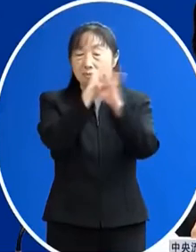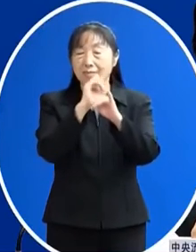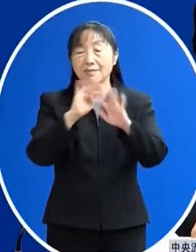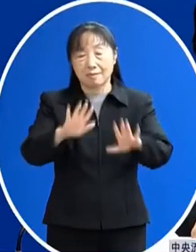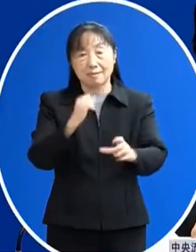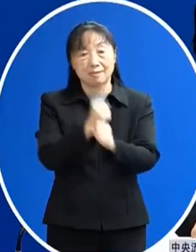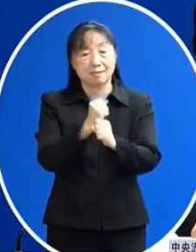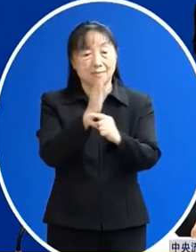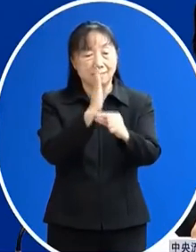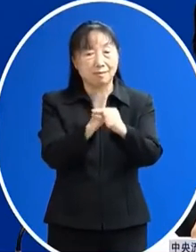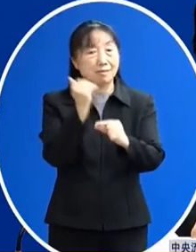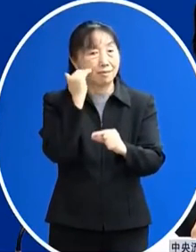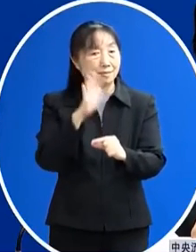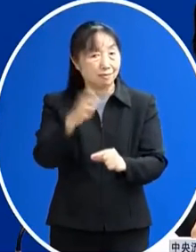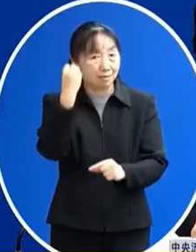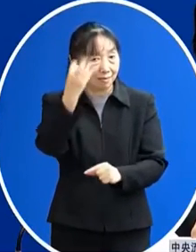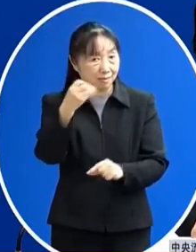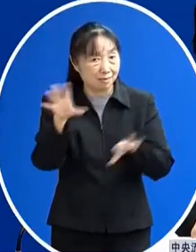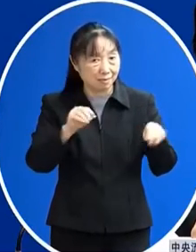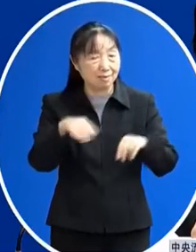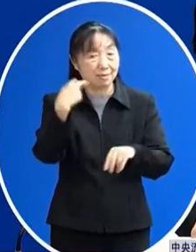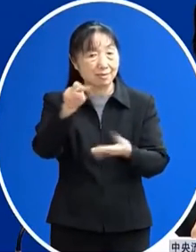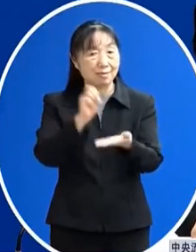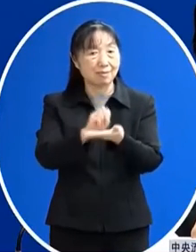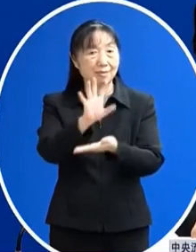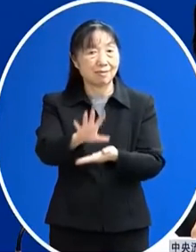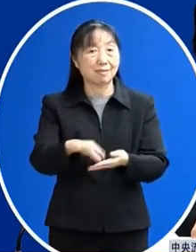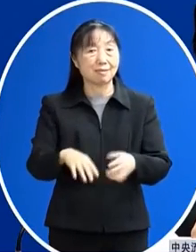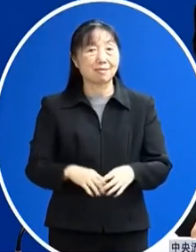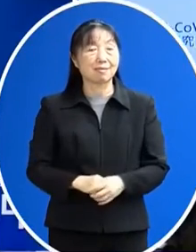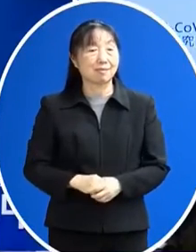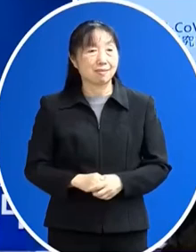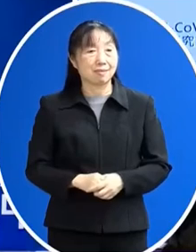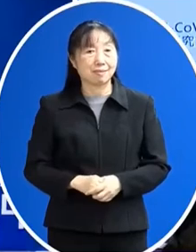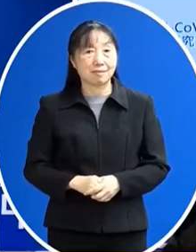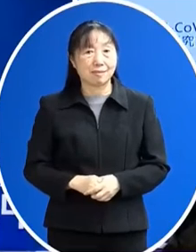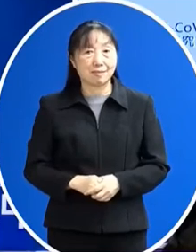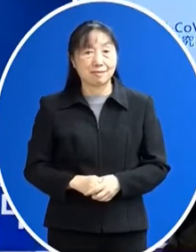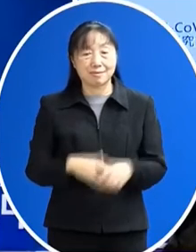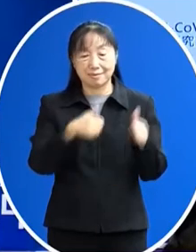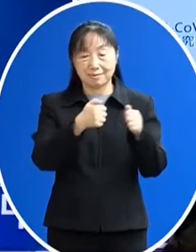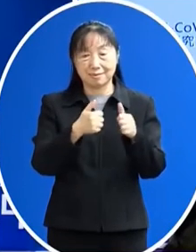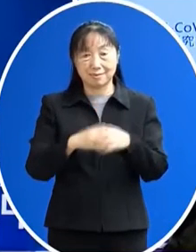在进行中，如果有更新的话会再跟大家做报告。以上。